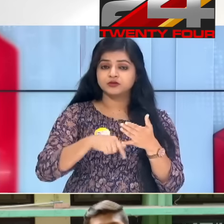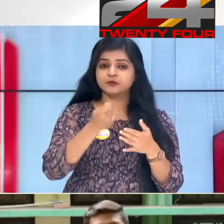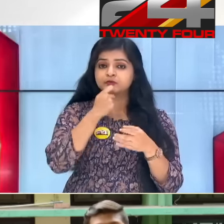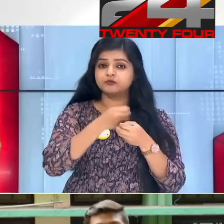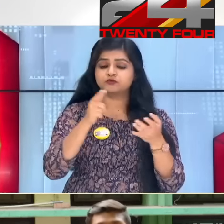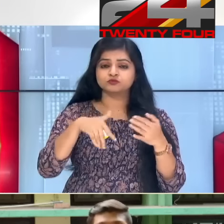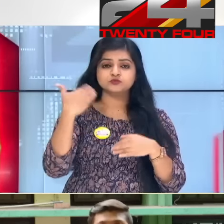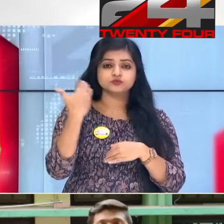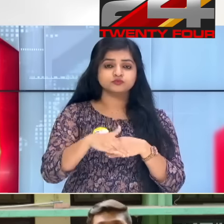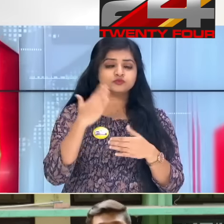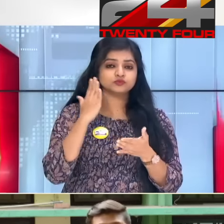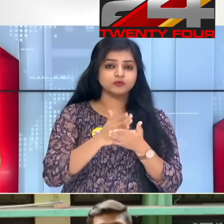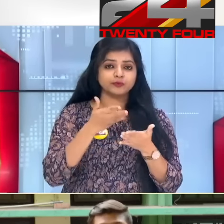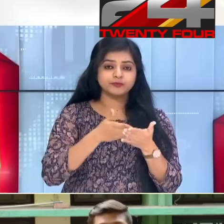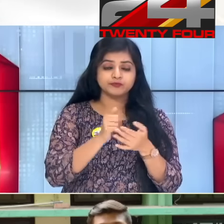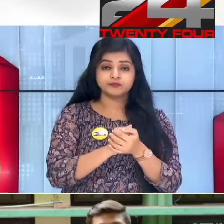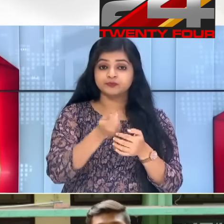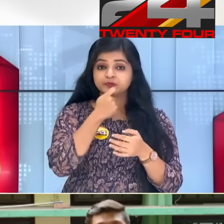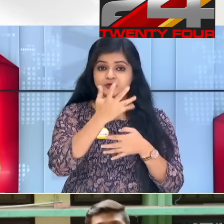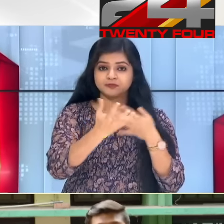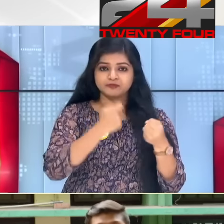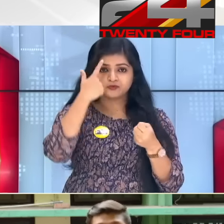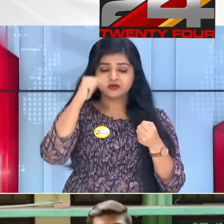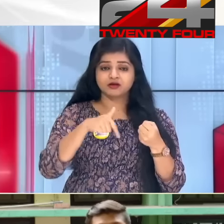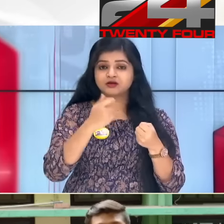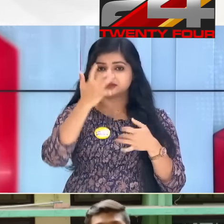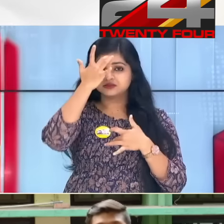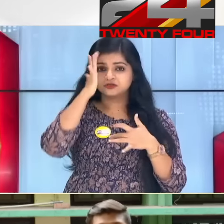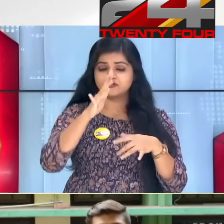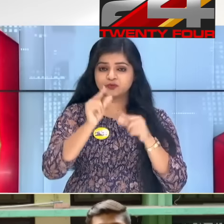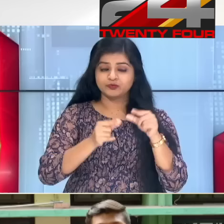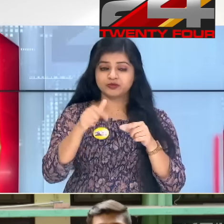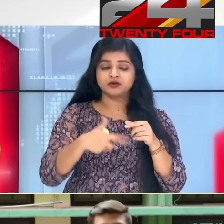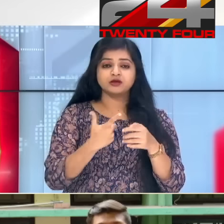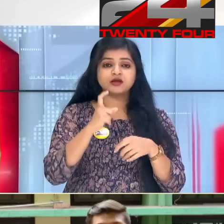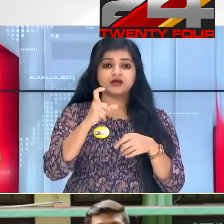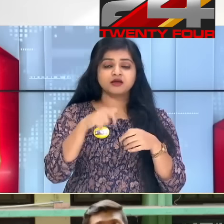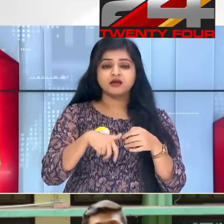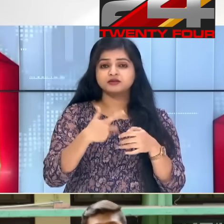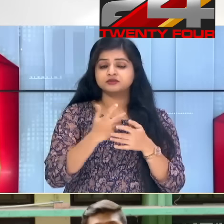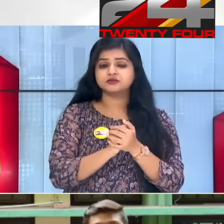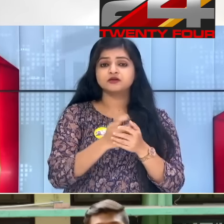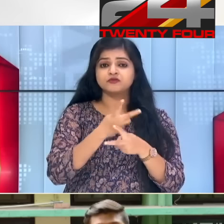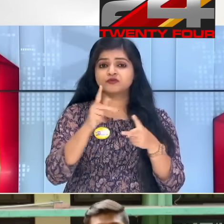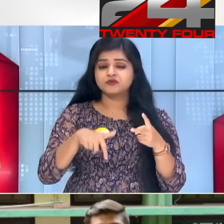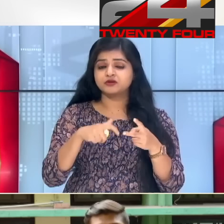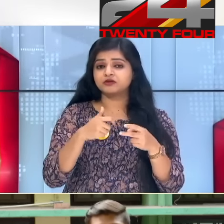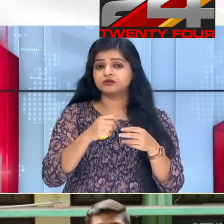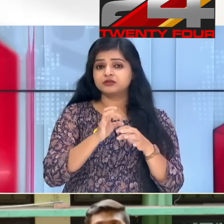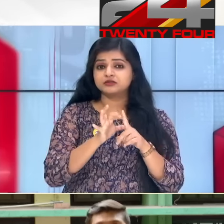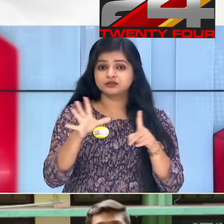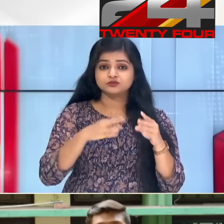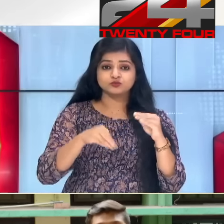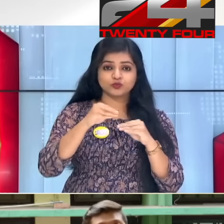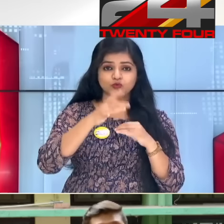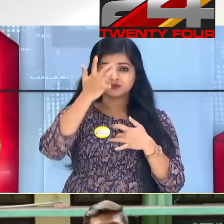മരുന്ന് വിതരണം നിലച്ചിട്ട് ഇതോടുകൂടി ഈ മരുന്നുകൾ വാങ്ങുന്ന രോഗികൾ ഉൾപ്പെടെ പ്രധാനമായും ഈ ക്യാൻസർ രോഗികൾ ഉൾപ്പെടെയുള്ളവരുണ്ട് ഇവരുടെ കാര്യമാണ് നിലവിൽ